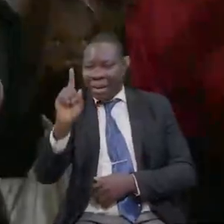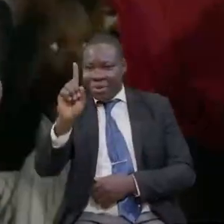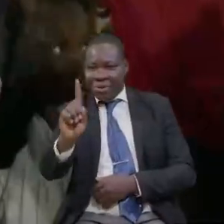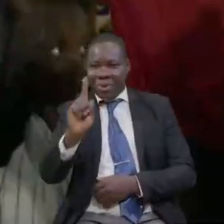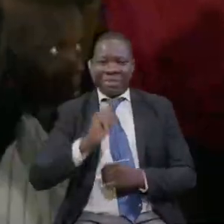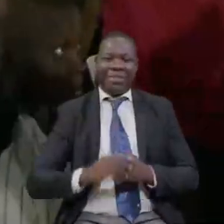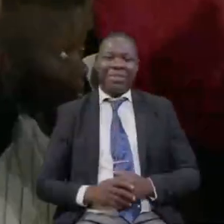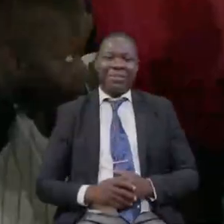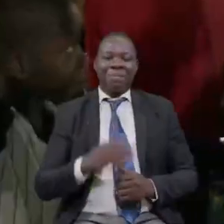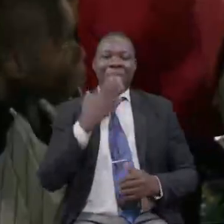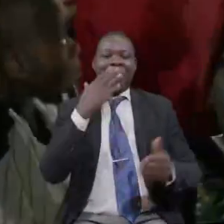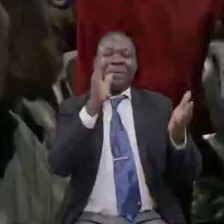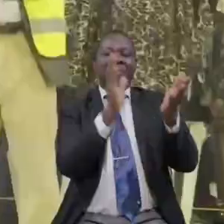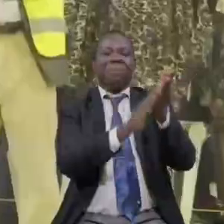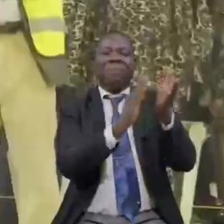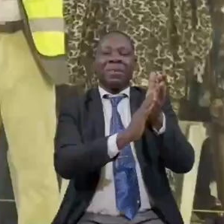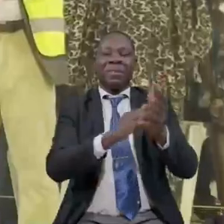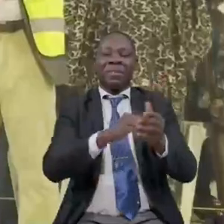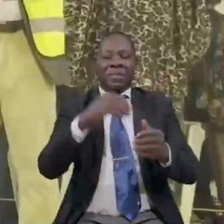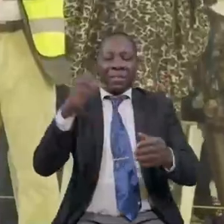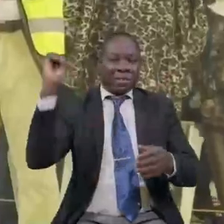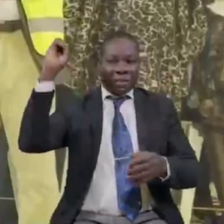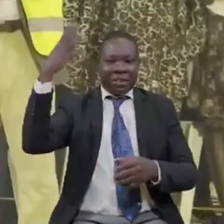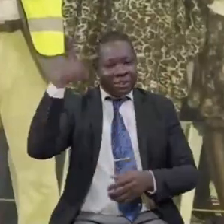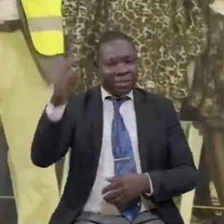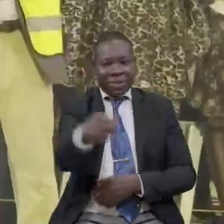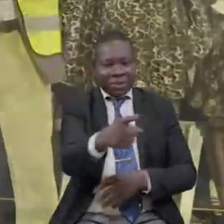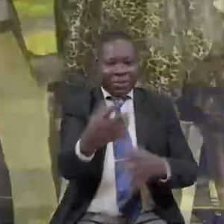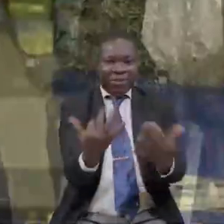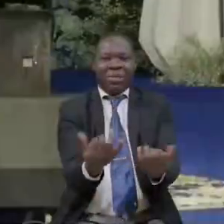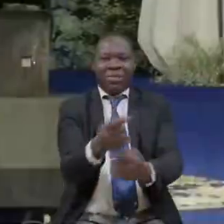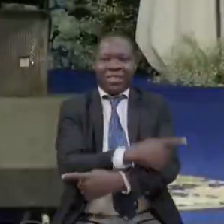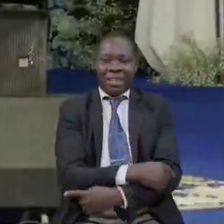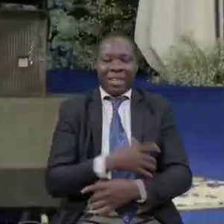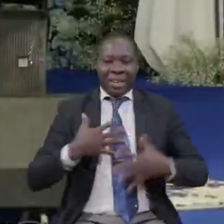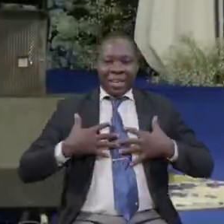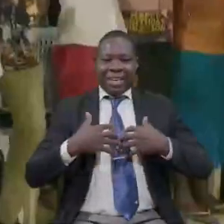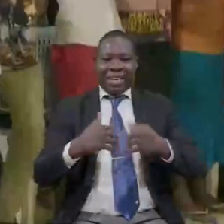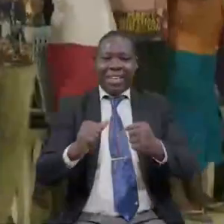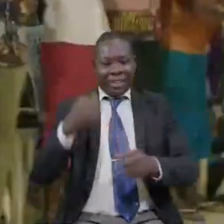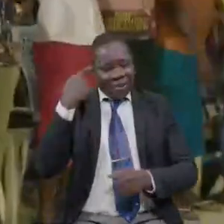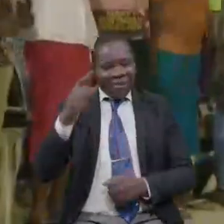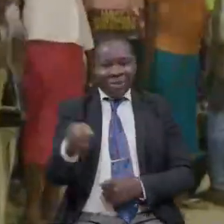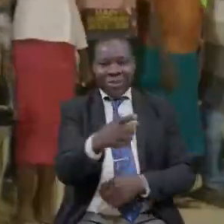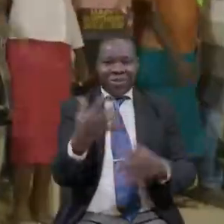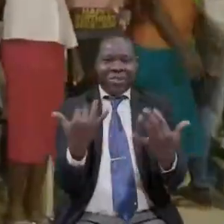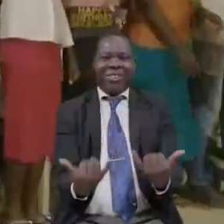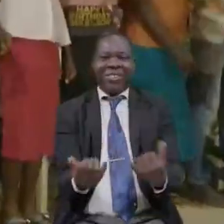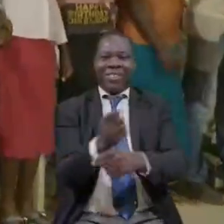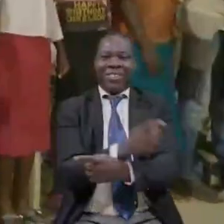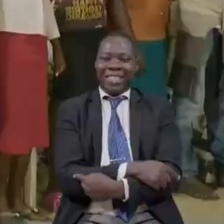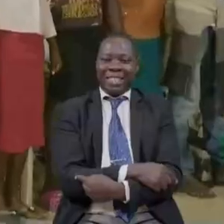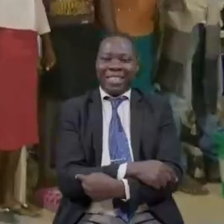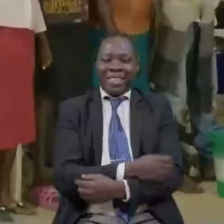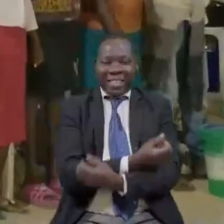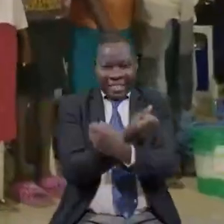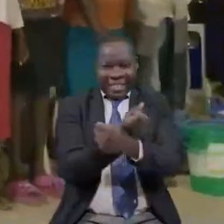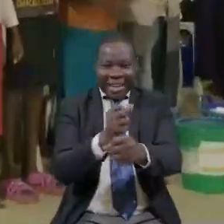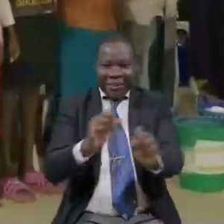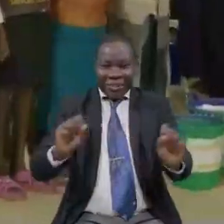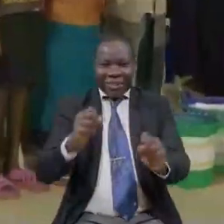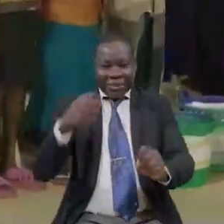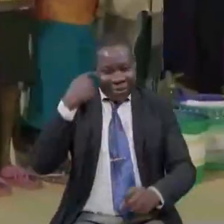une. La grâce pour vous ce jour, la guérison pour vous ce jour, le